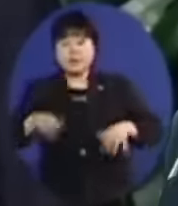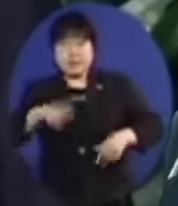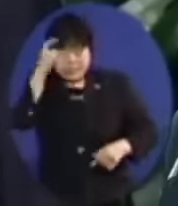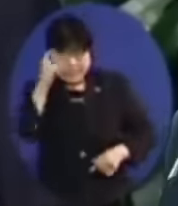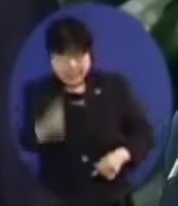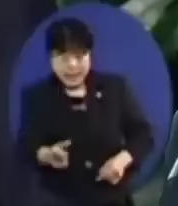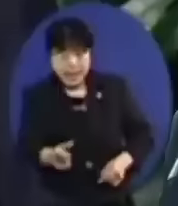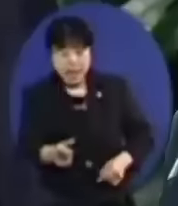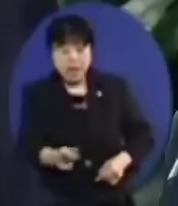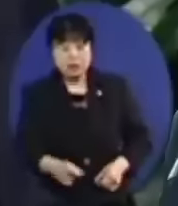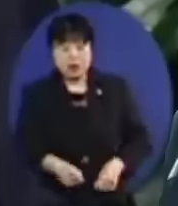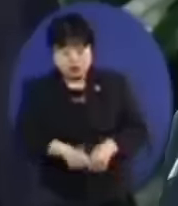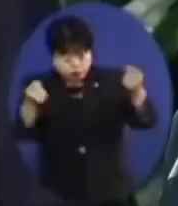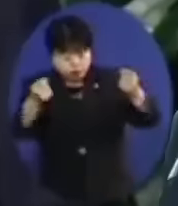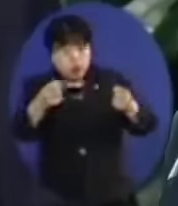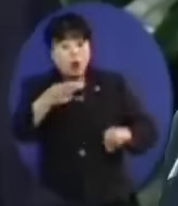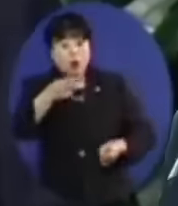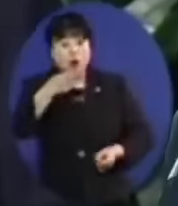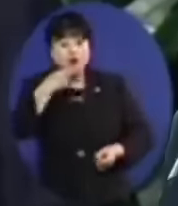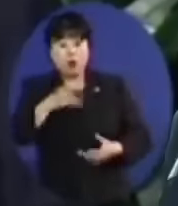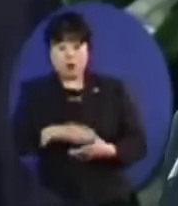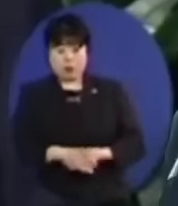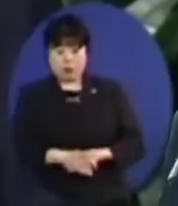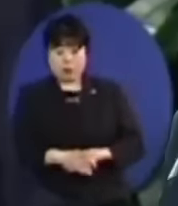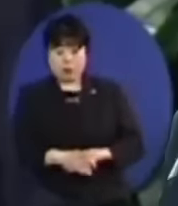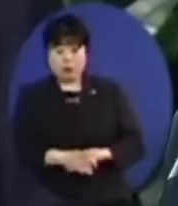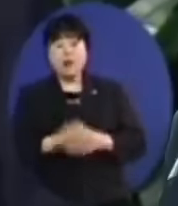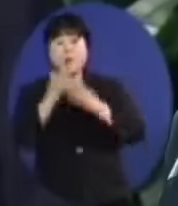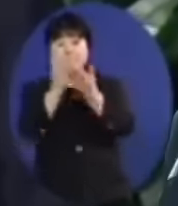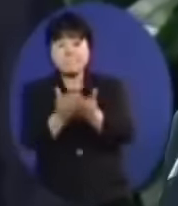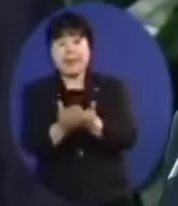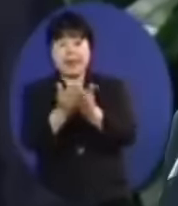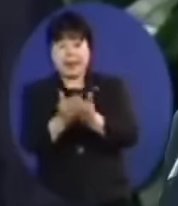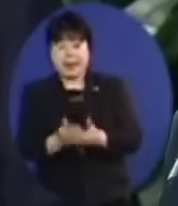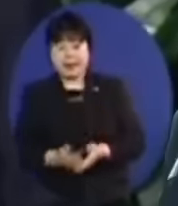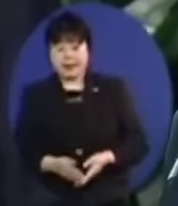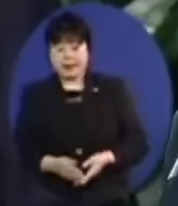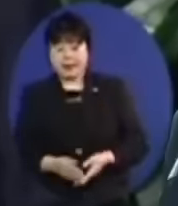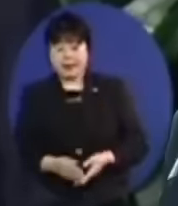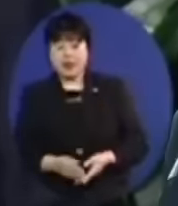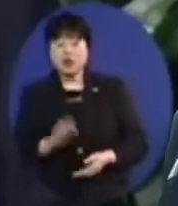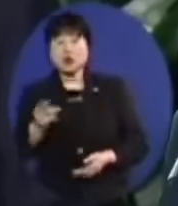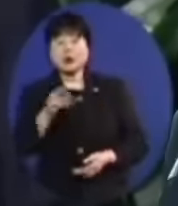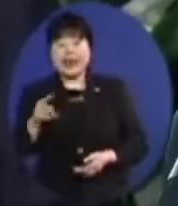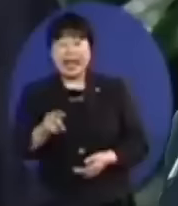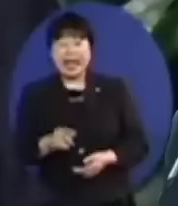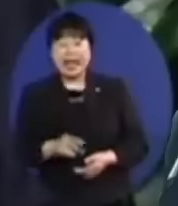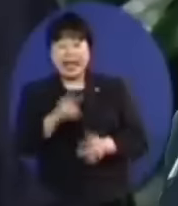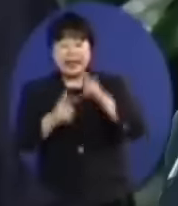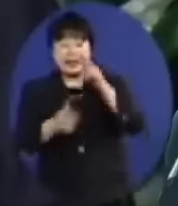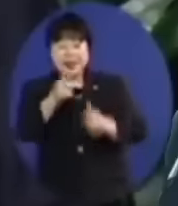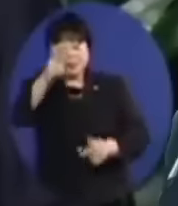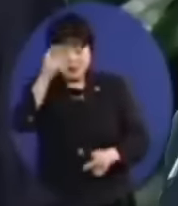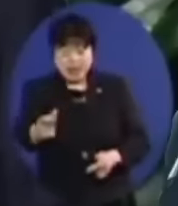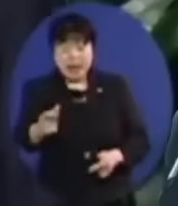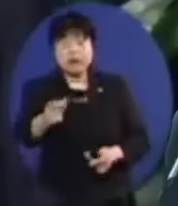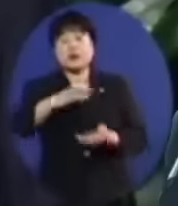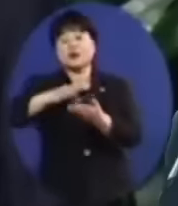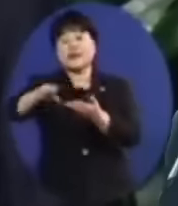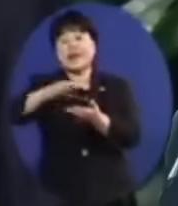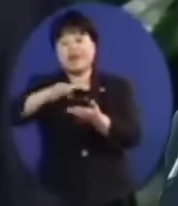해서 돛대가 뚝 하고 부러진 날이면 절단강산입니다. 돛대가 안 부러지는 것은 그렇게